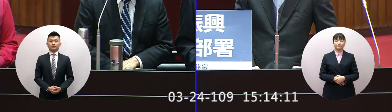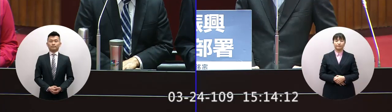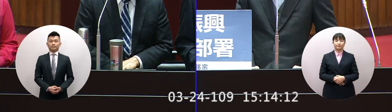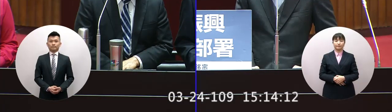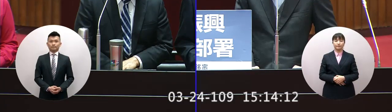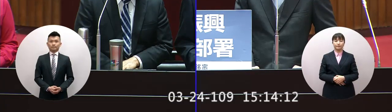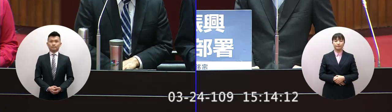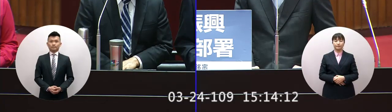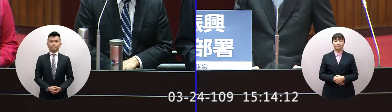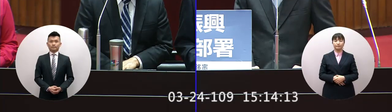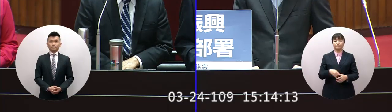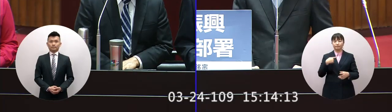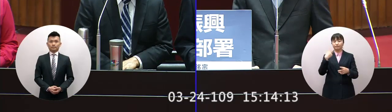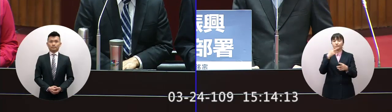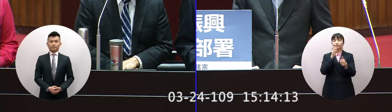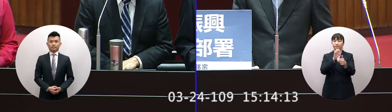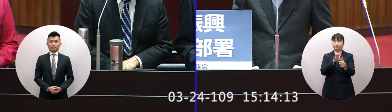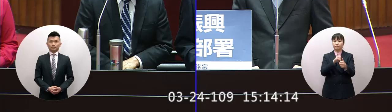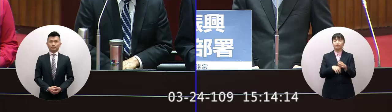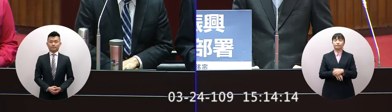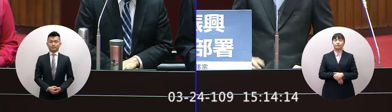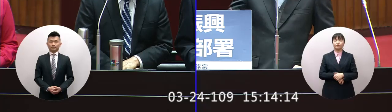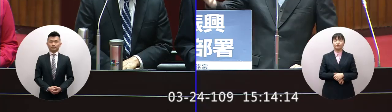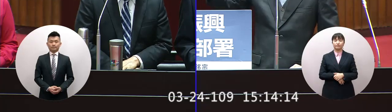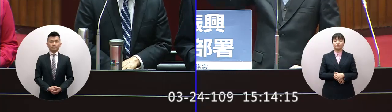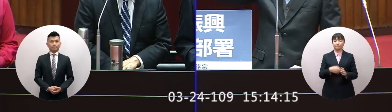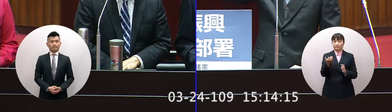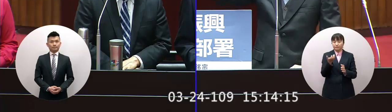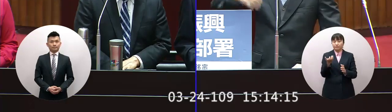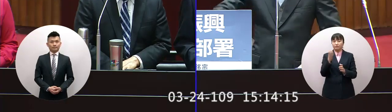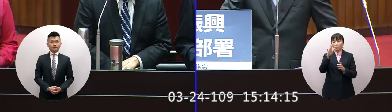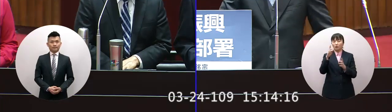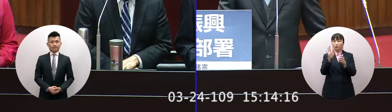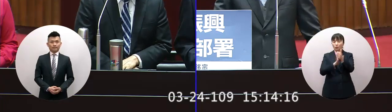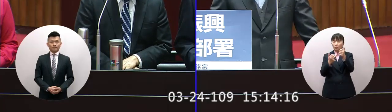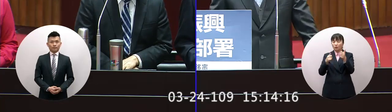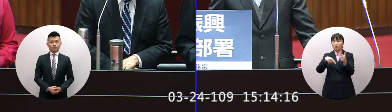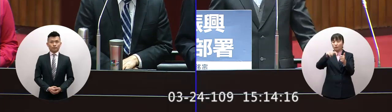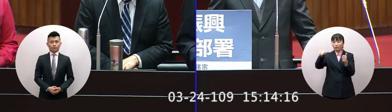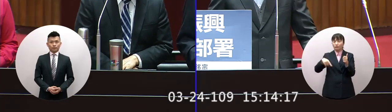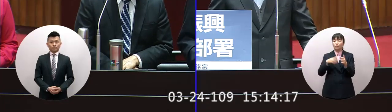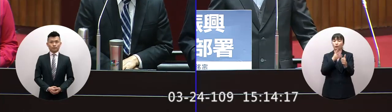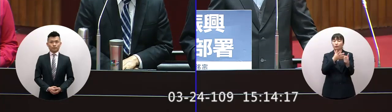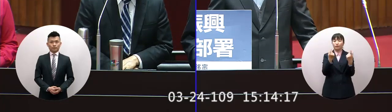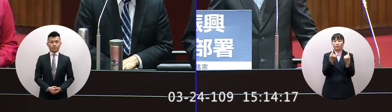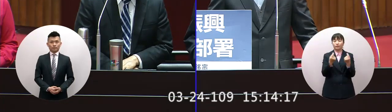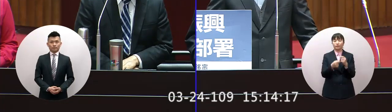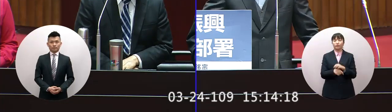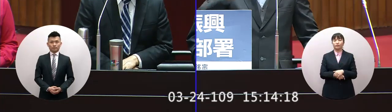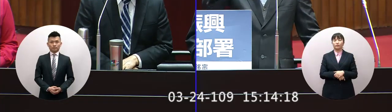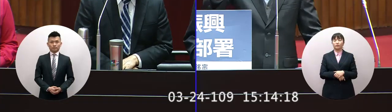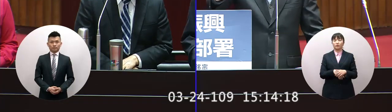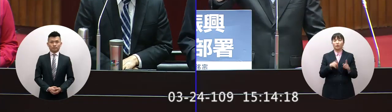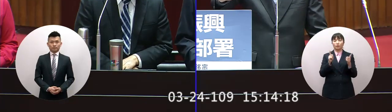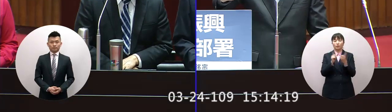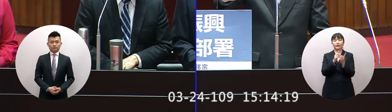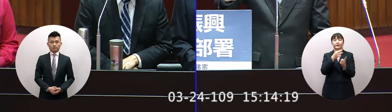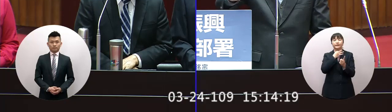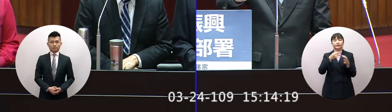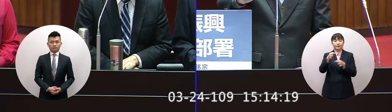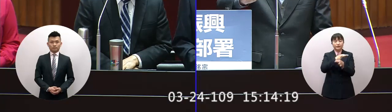我要另外跟院长报告，刚刚也有几个委员在质询，纾